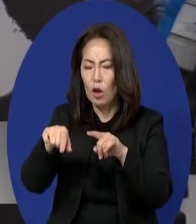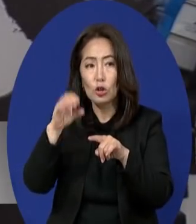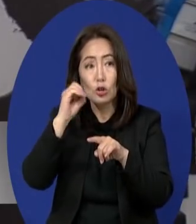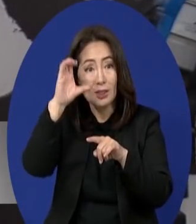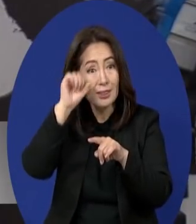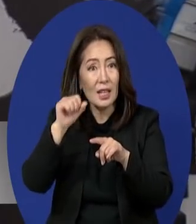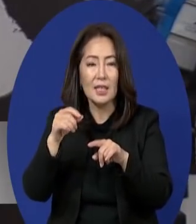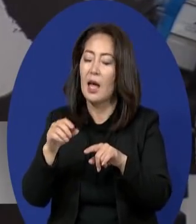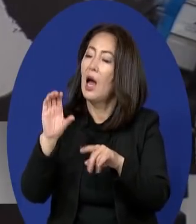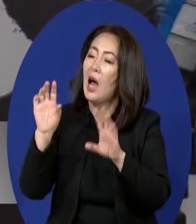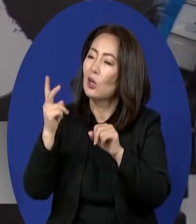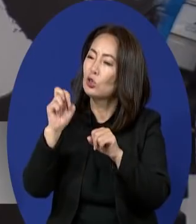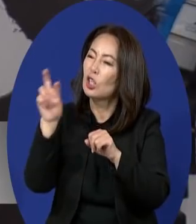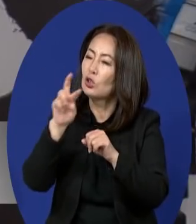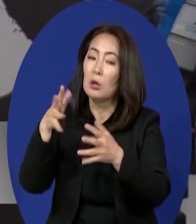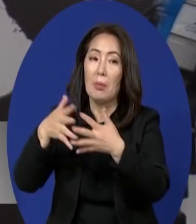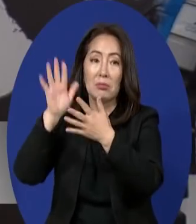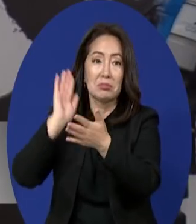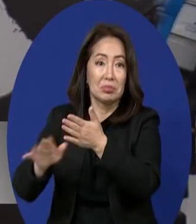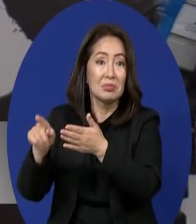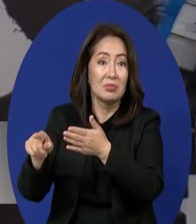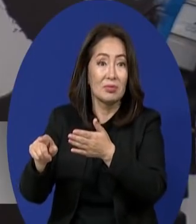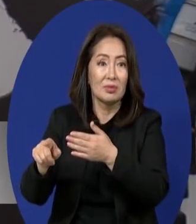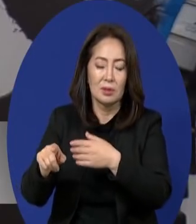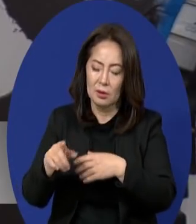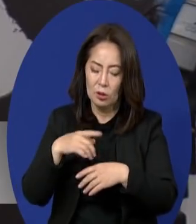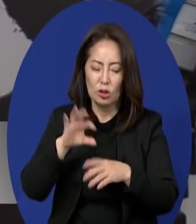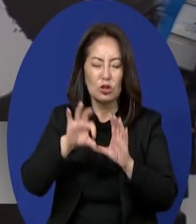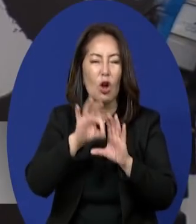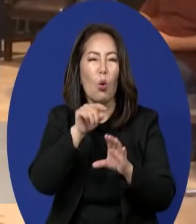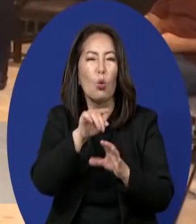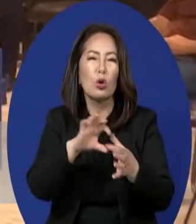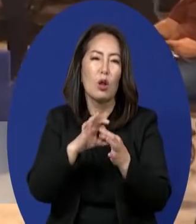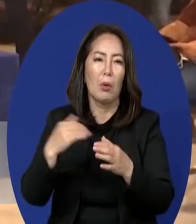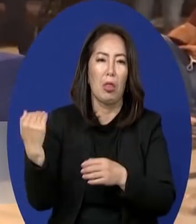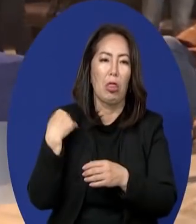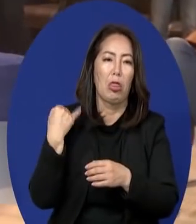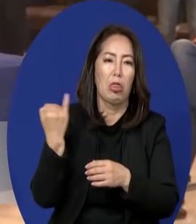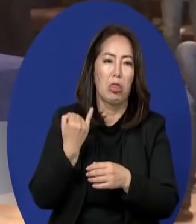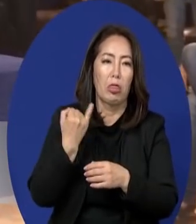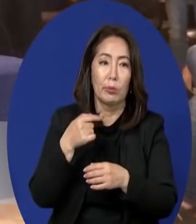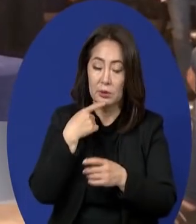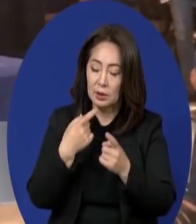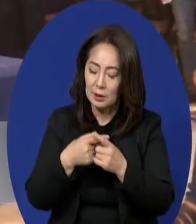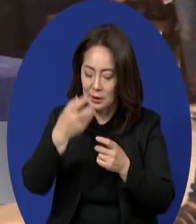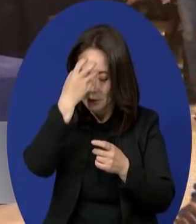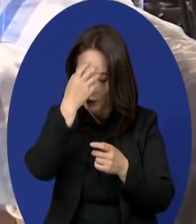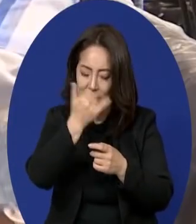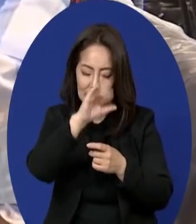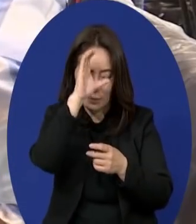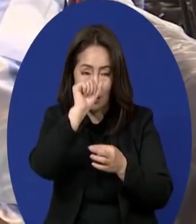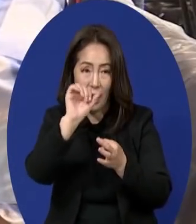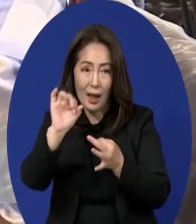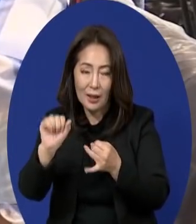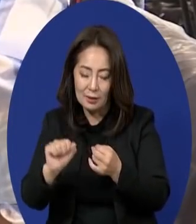хөрөнгө авсан тухай баримтыг энэ 7 хоногт болох сонгуульд нөлөөлөх гэсэн оролдлого гэж нэцааж байна. За мөн засгийн газрынхаа олон сайдын хамтаар одоо